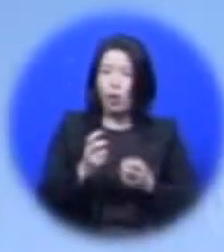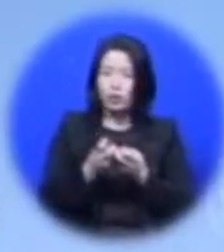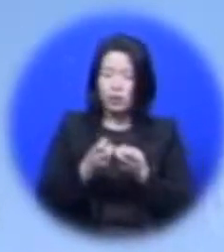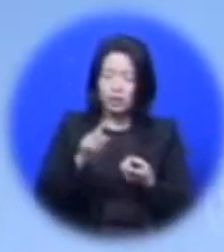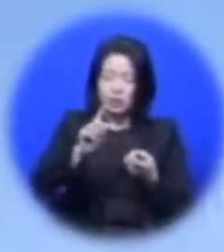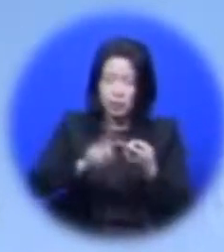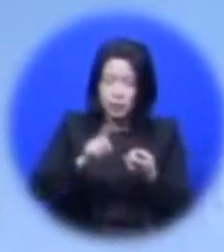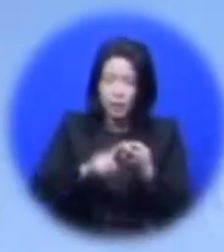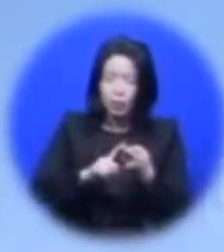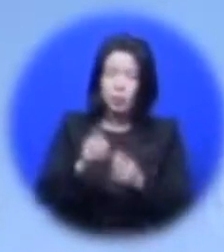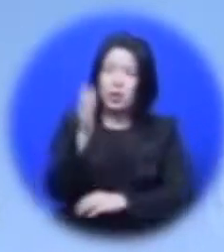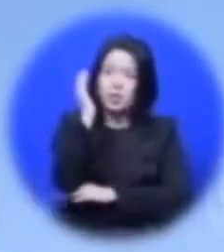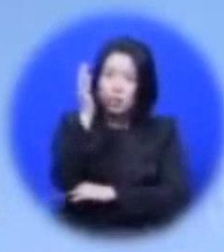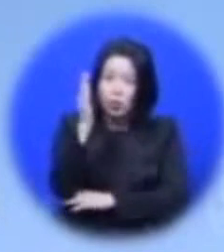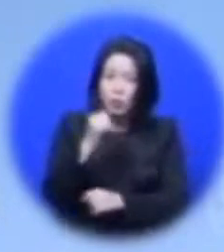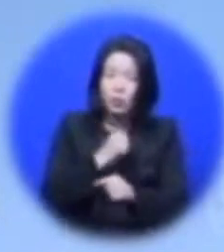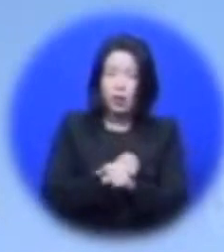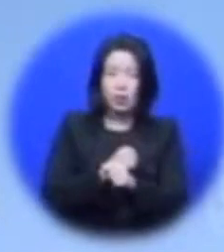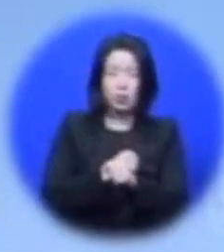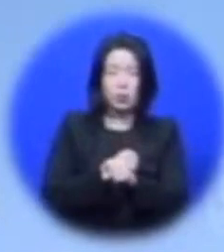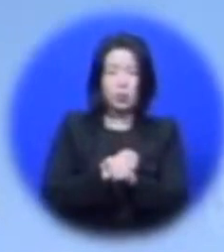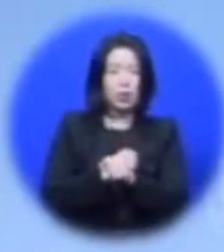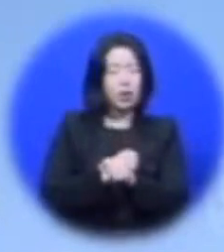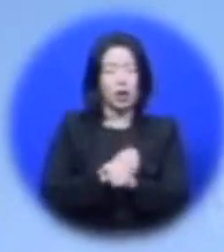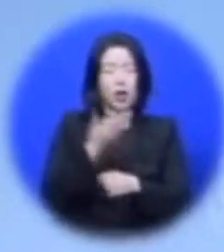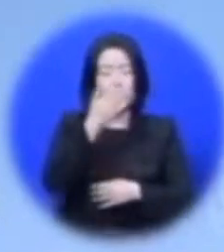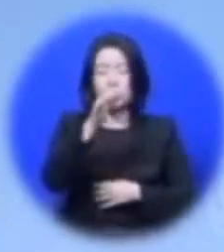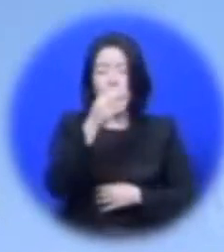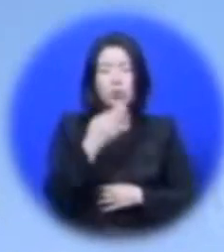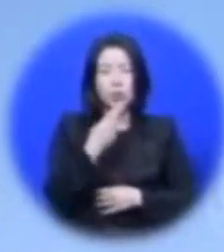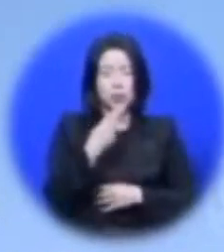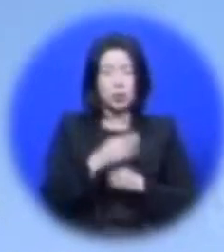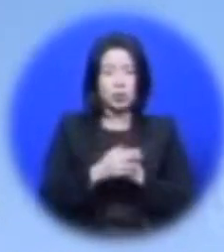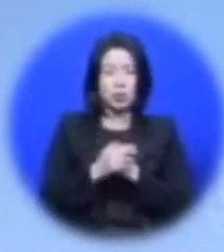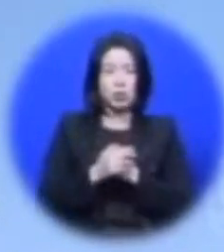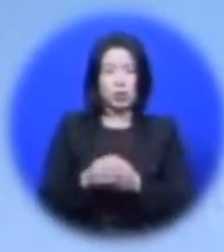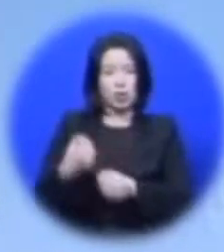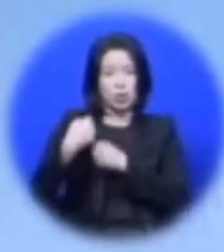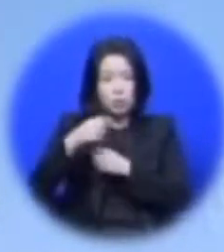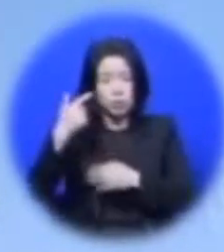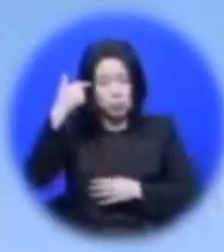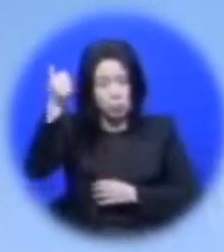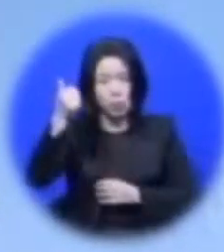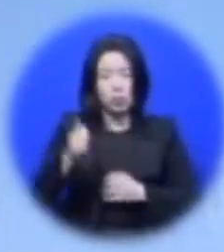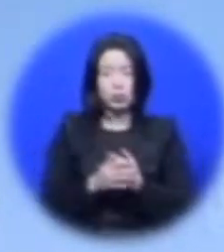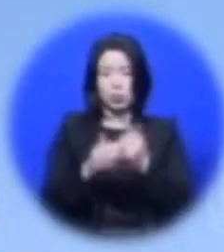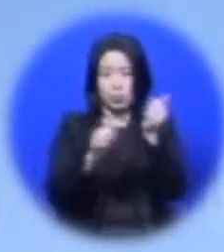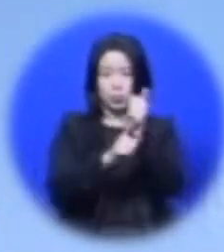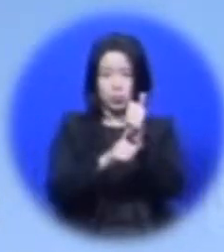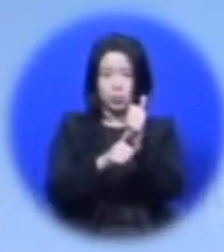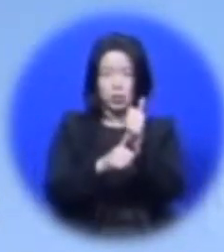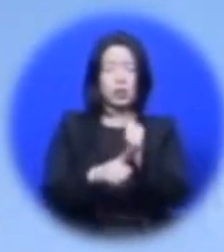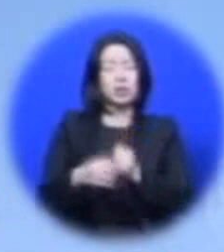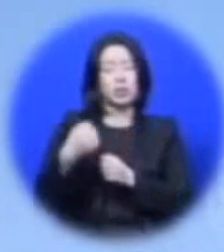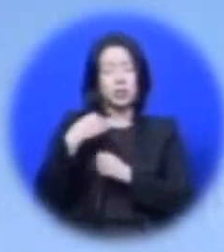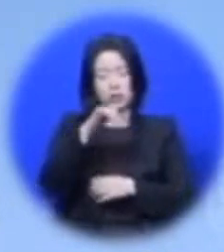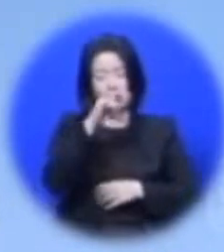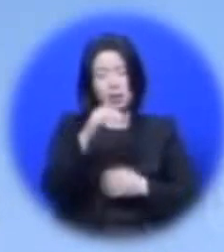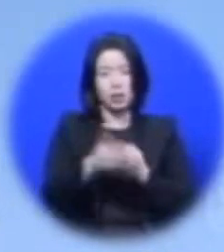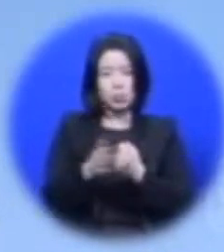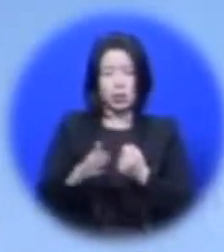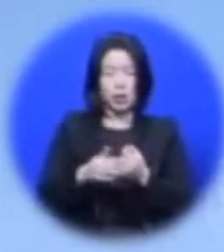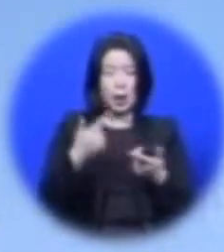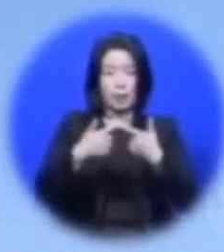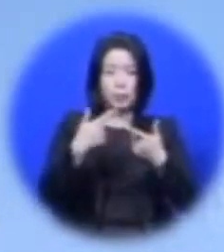그대로 설교하고 목회할 수가 없어요. 제가 군목으로 있고 또 부목사로 있으니까. 부산에서